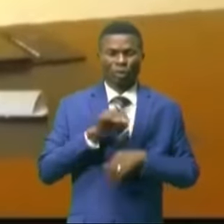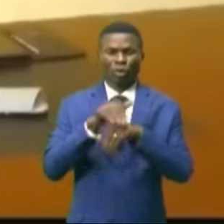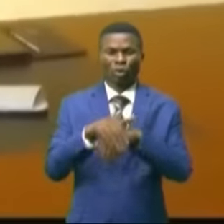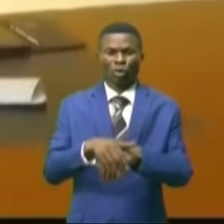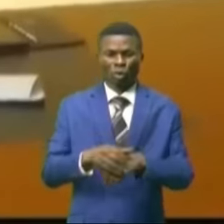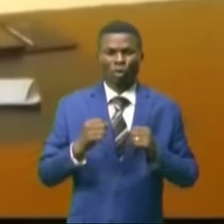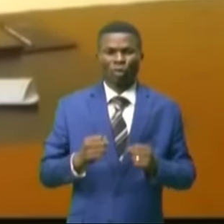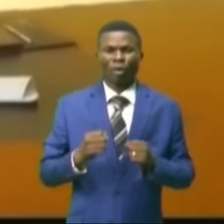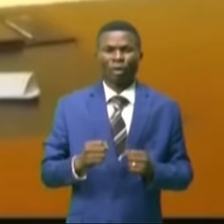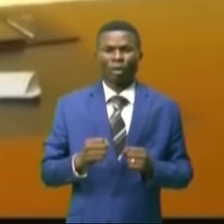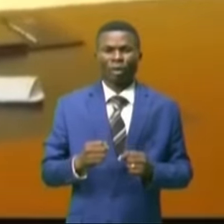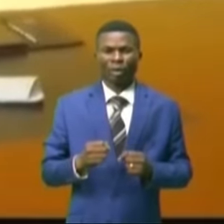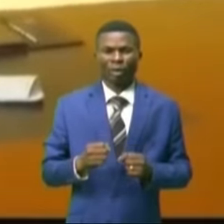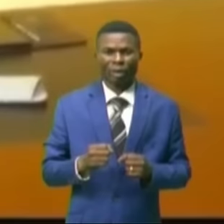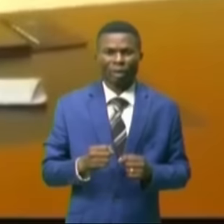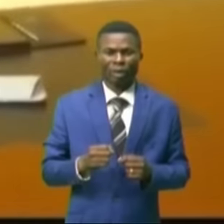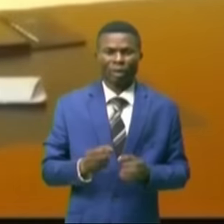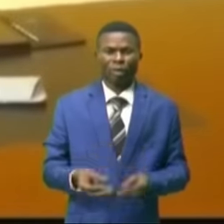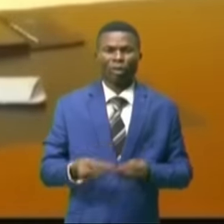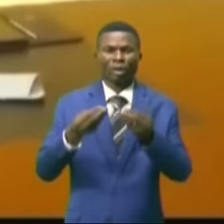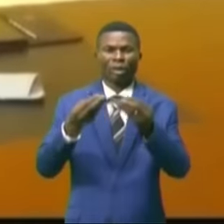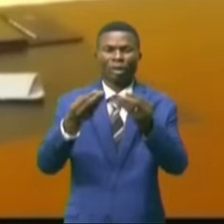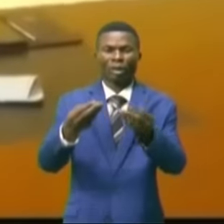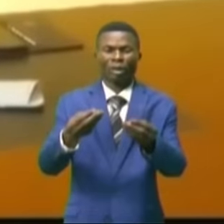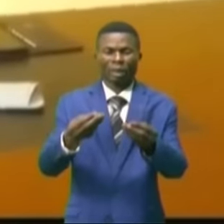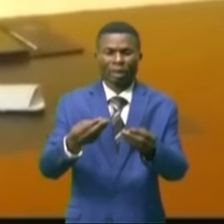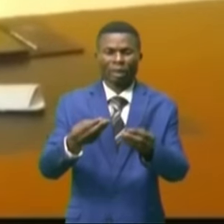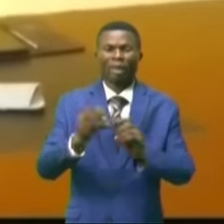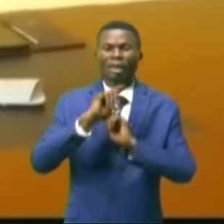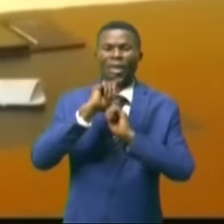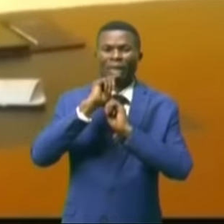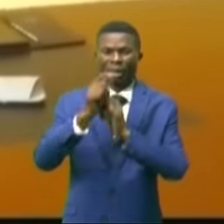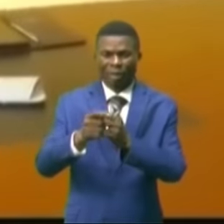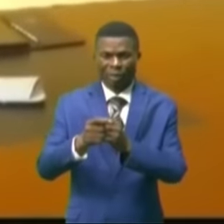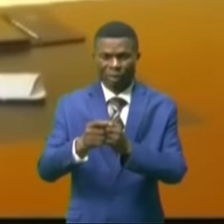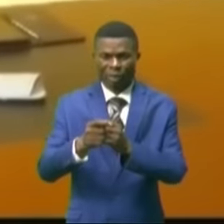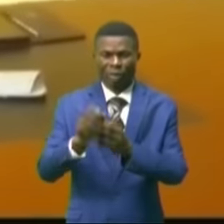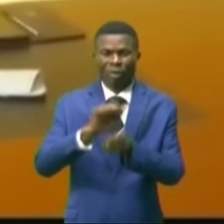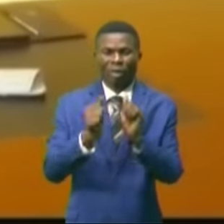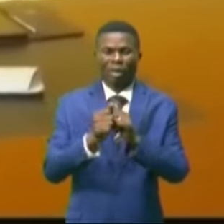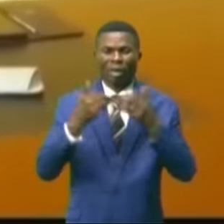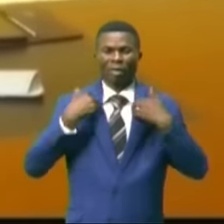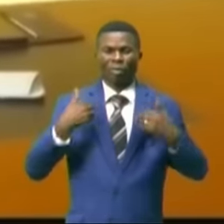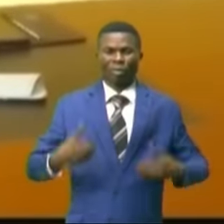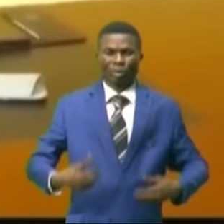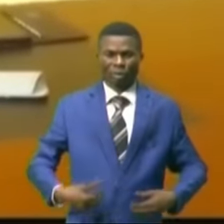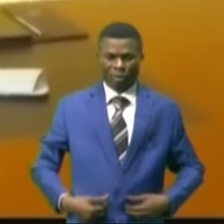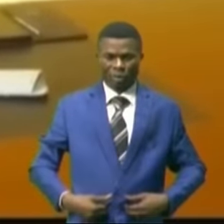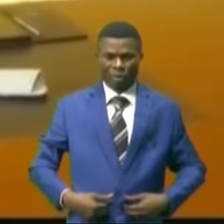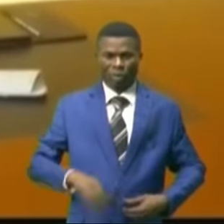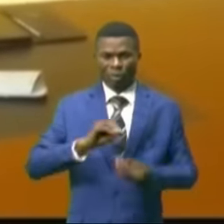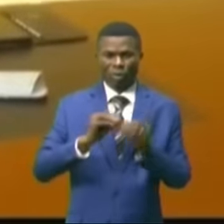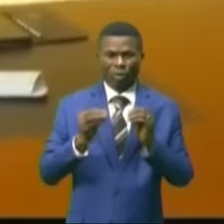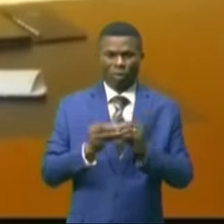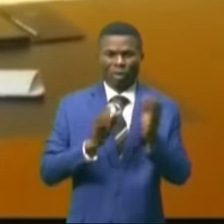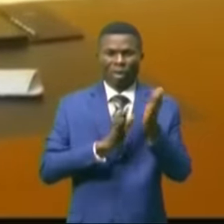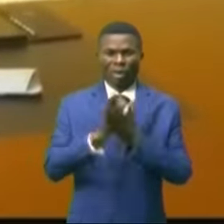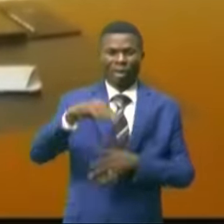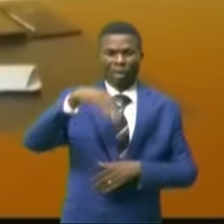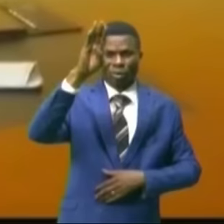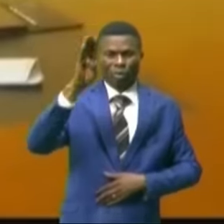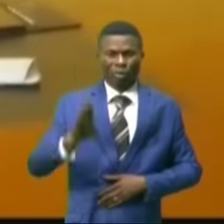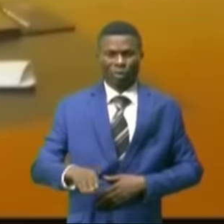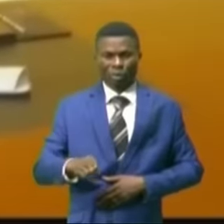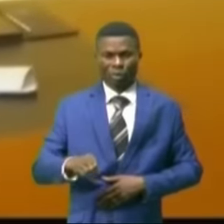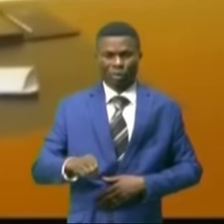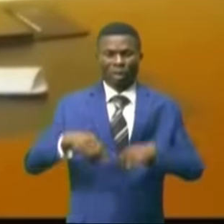résolument d'octroyer notre idée du secteur de la santé à la hauteur de 15% au cours